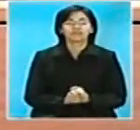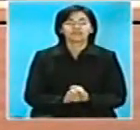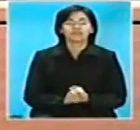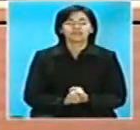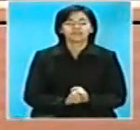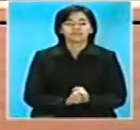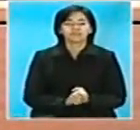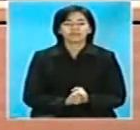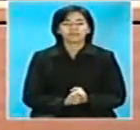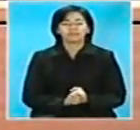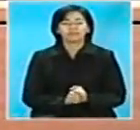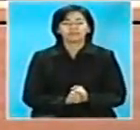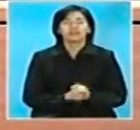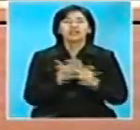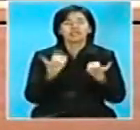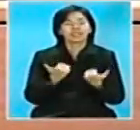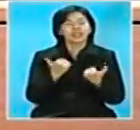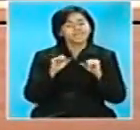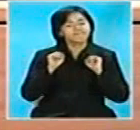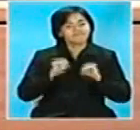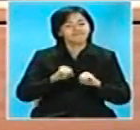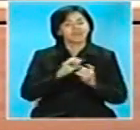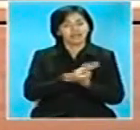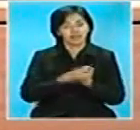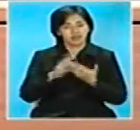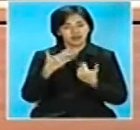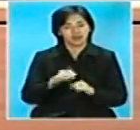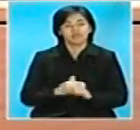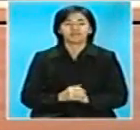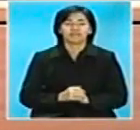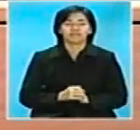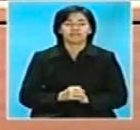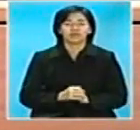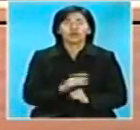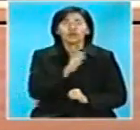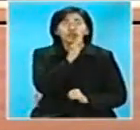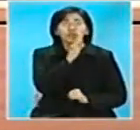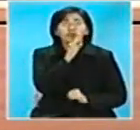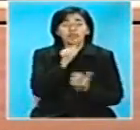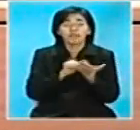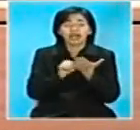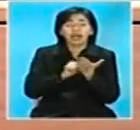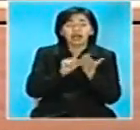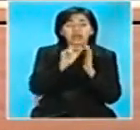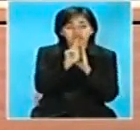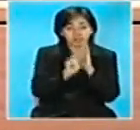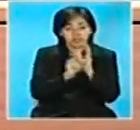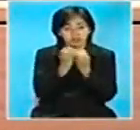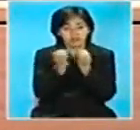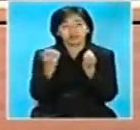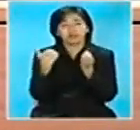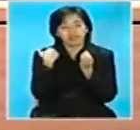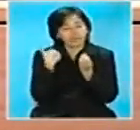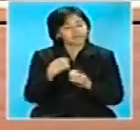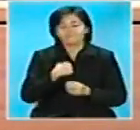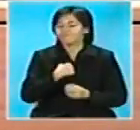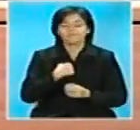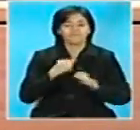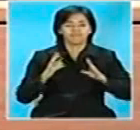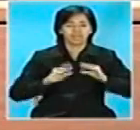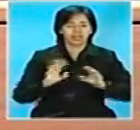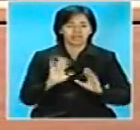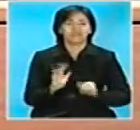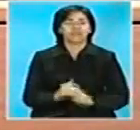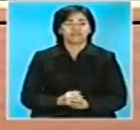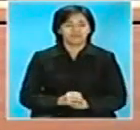ริย์นั้นเนี่ยนะครับก็ได้รับคำยืนยันแล้วว่านะครับถ้ามีการแก้ไขจริงๆเนี่ยก็คงจะไม่รับ